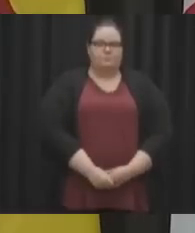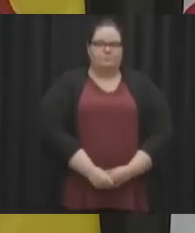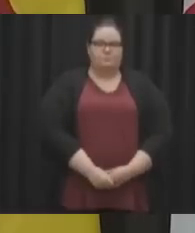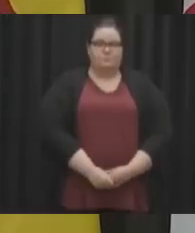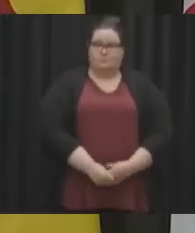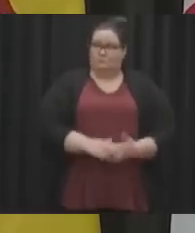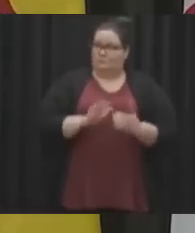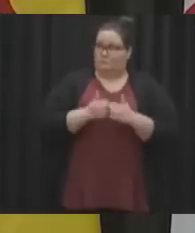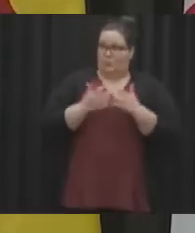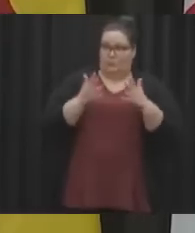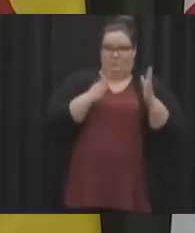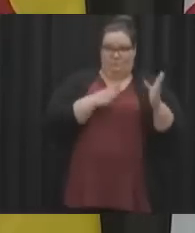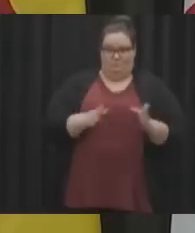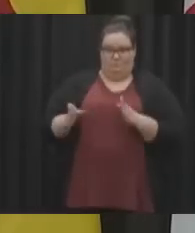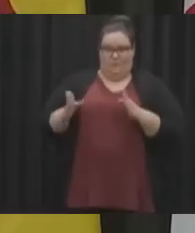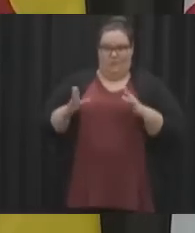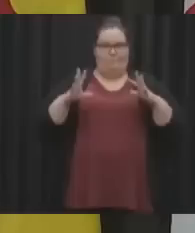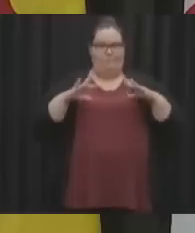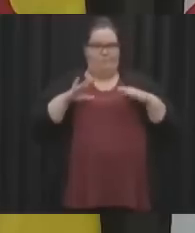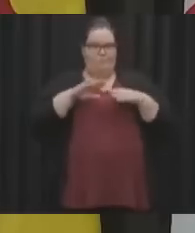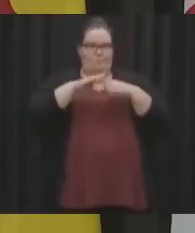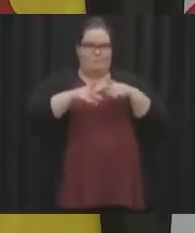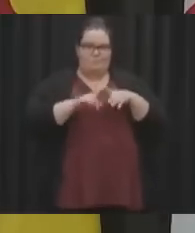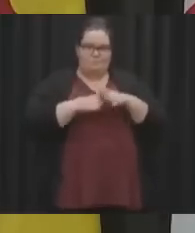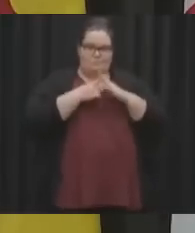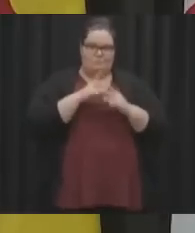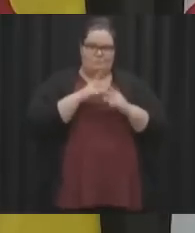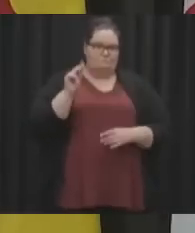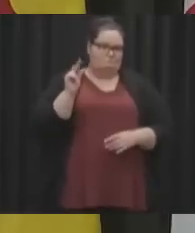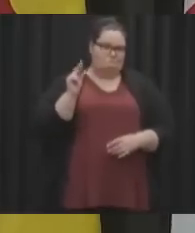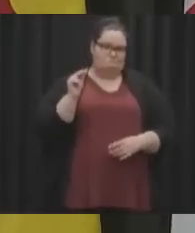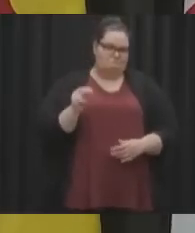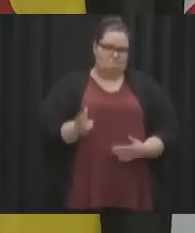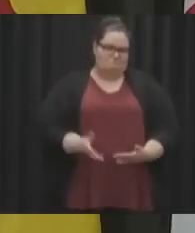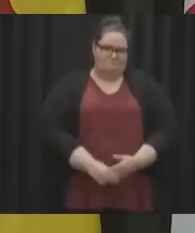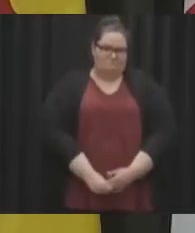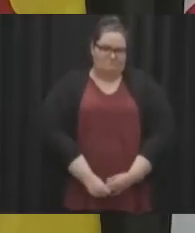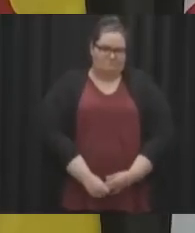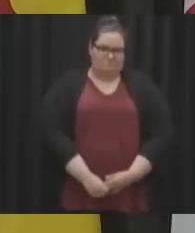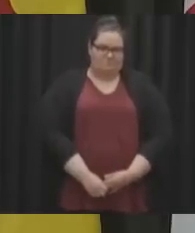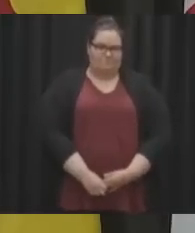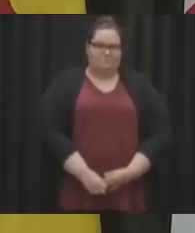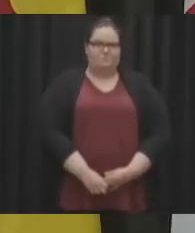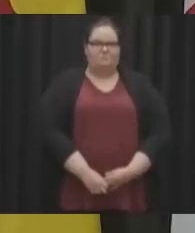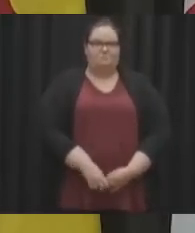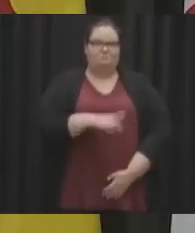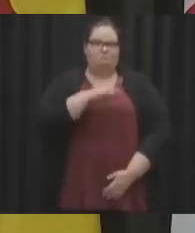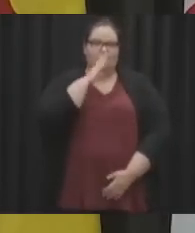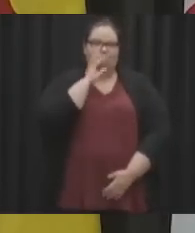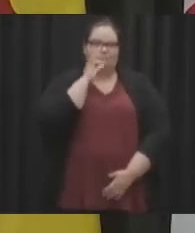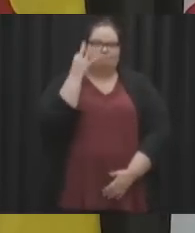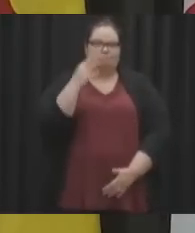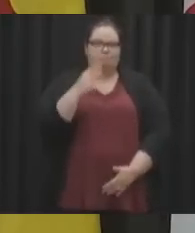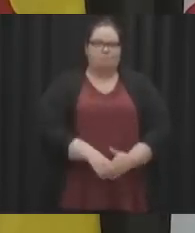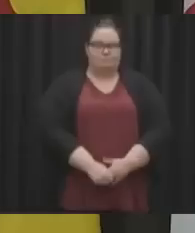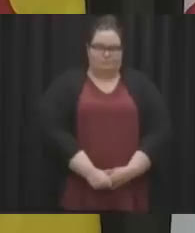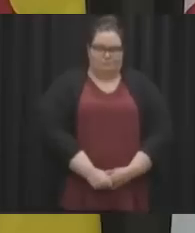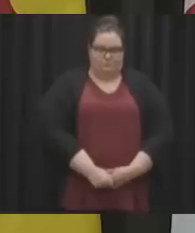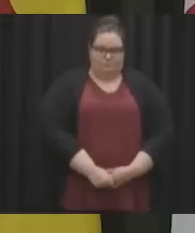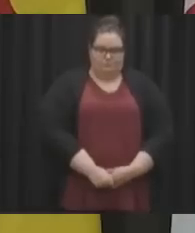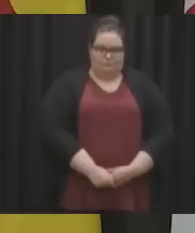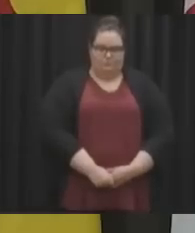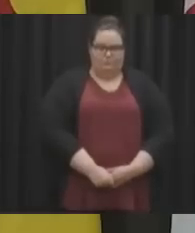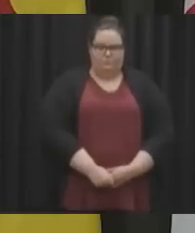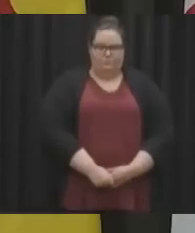de Moncton, et 7 sont dans la zone 5, la région de Campton, et il y a un cas dans la zone 3, la région de